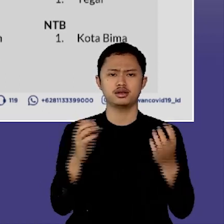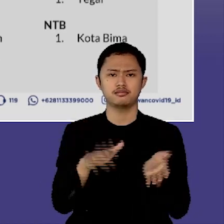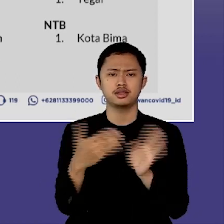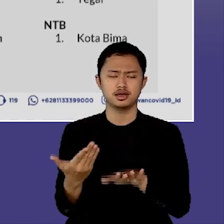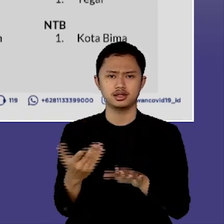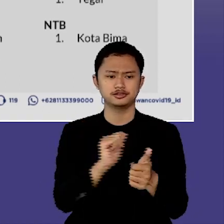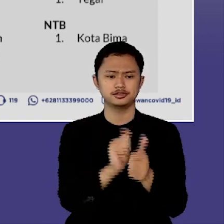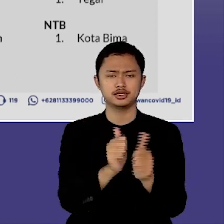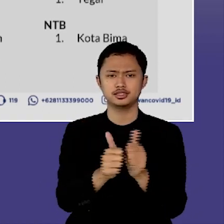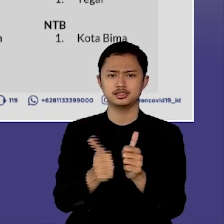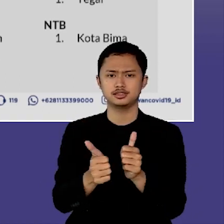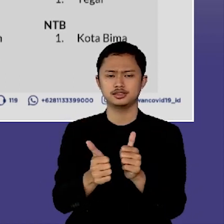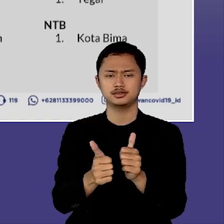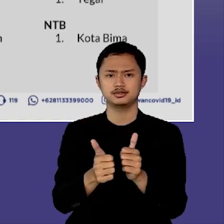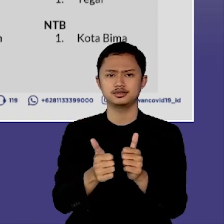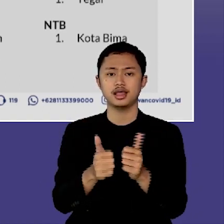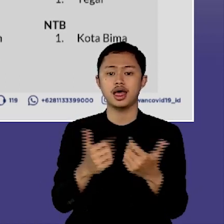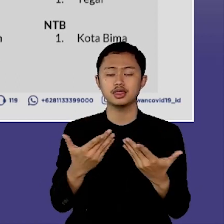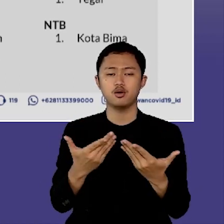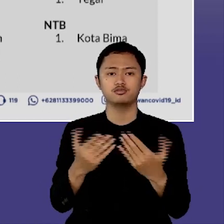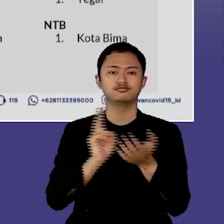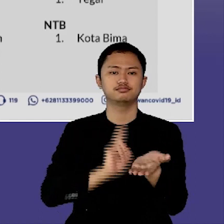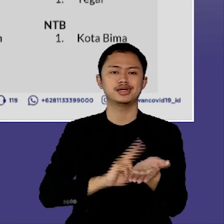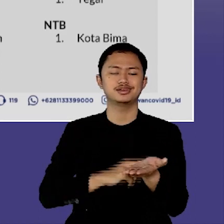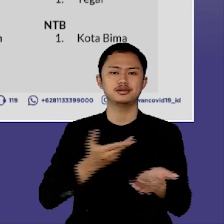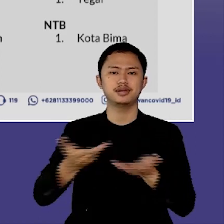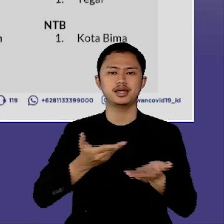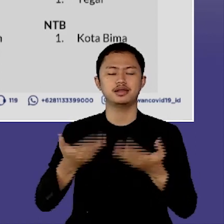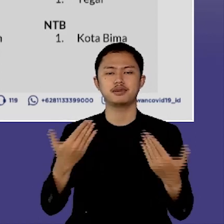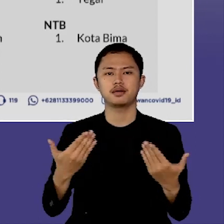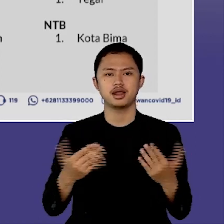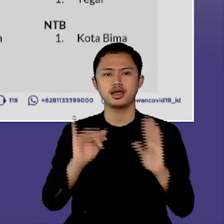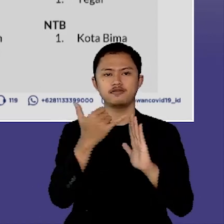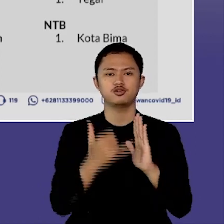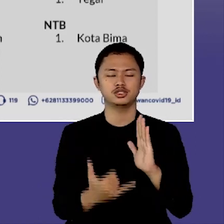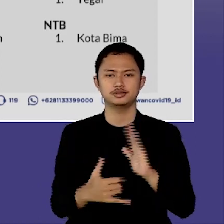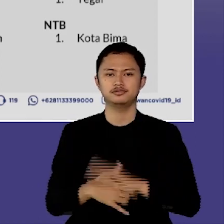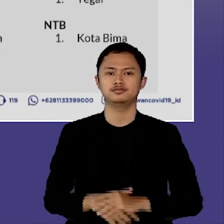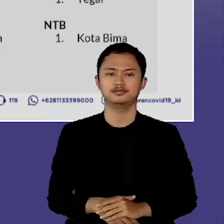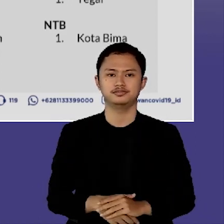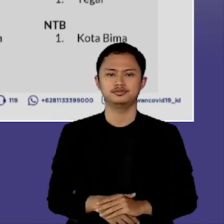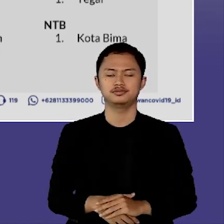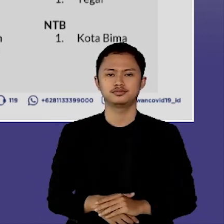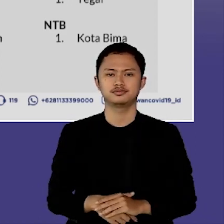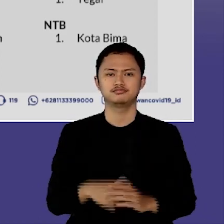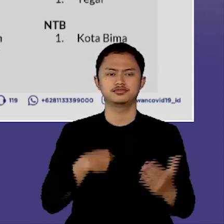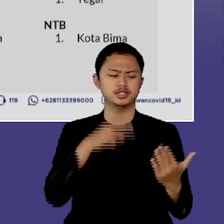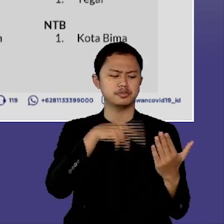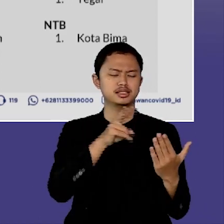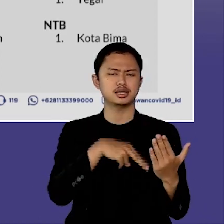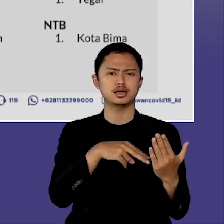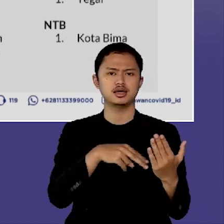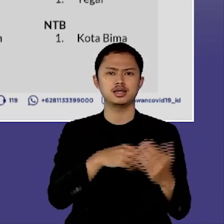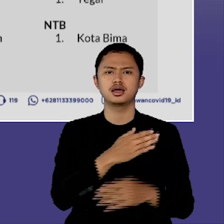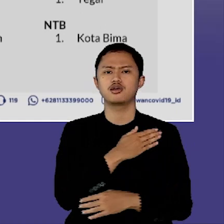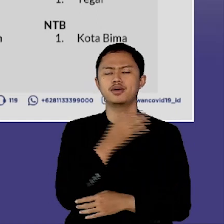kematian testing maupun pelayanan pasien covert 19 di daerahnya masing-masing ini saya akan bacakan